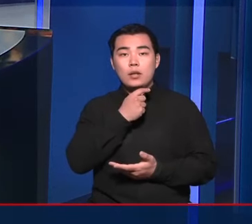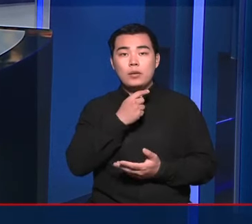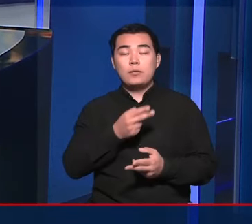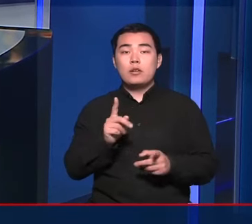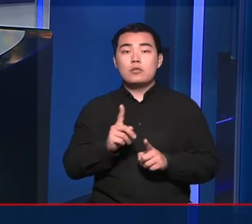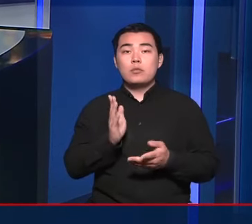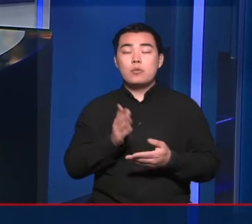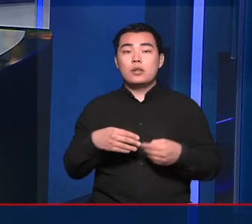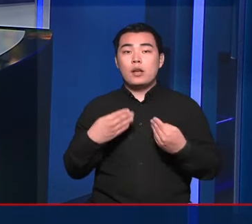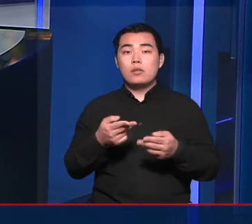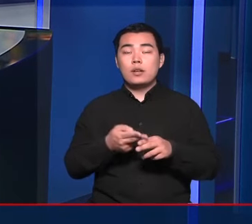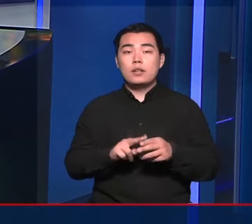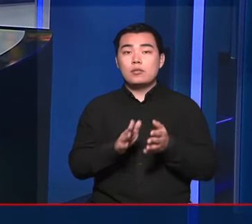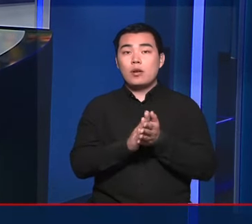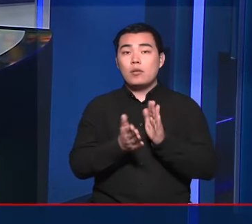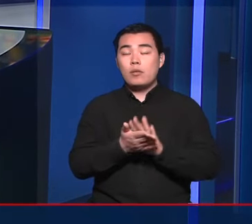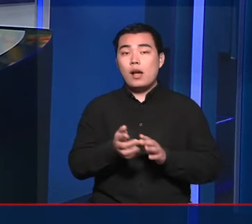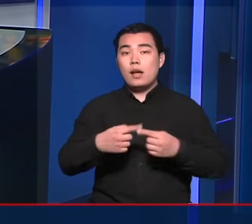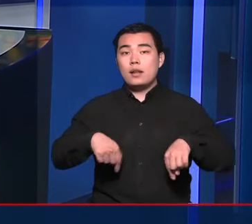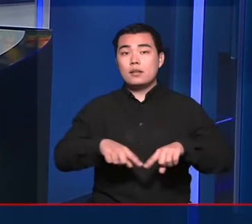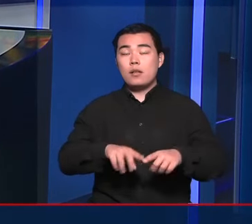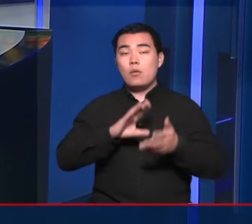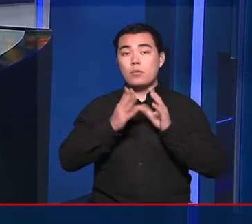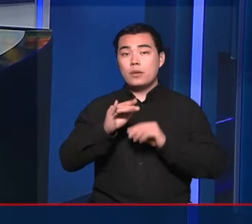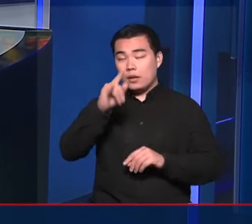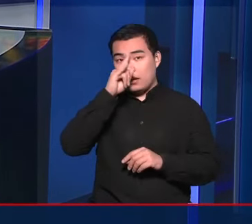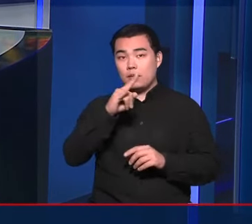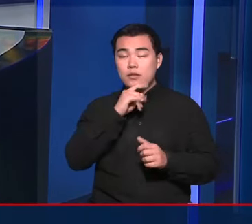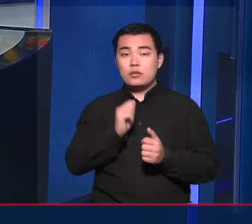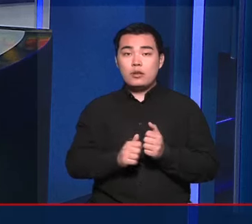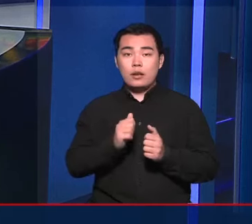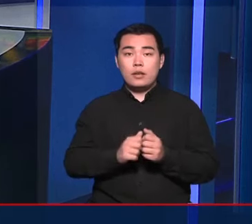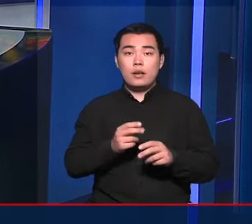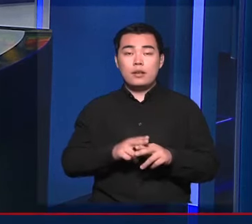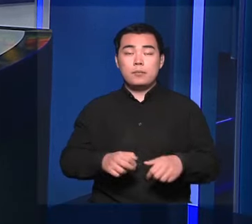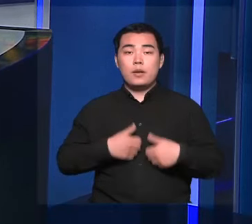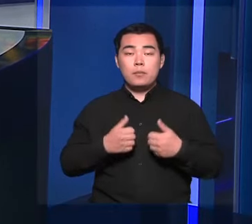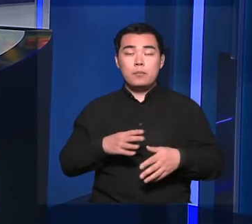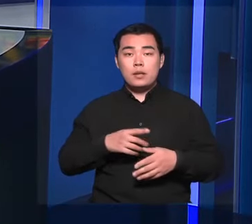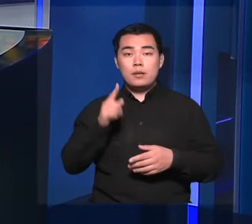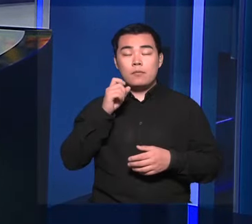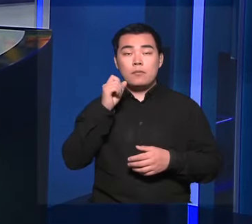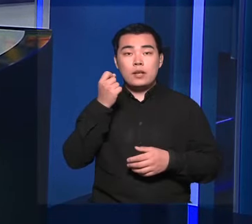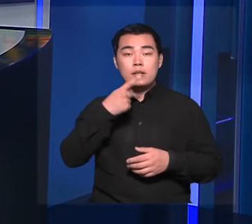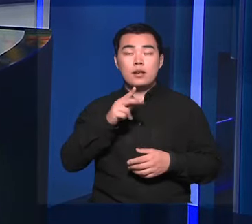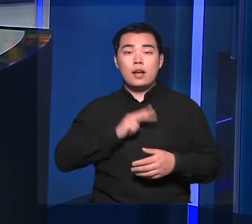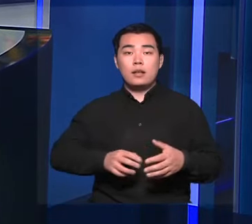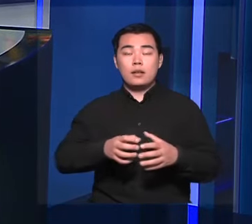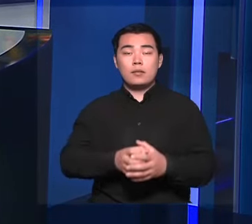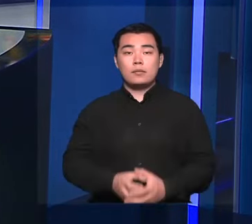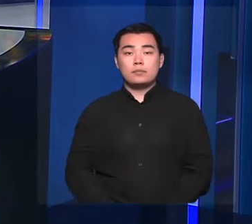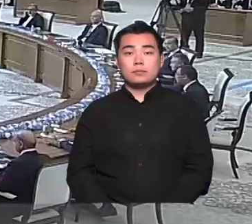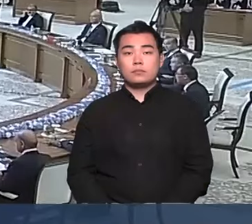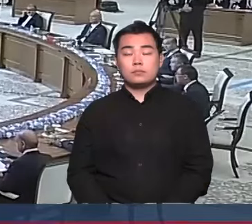вот что дадут эти договоренности организации в целом и Казахстану в частности, это попытался выяснить мой коллега Илья Кудряков.